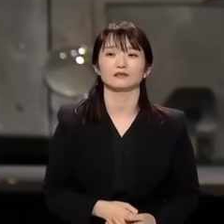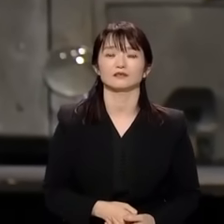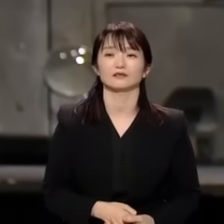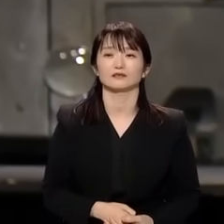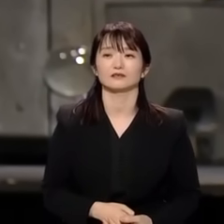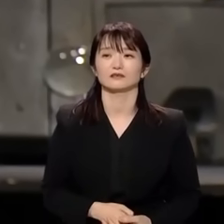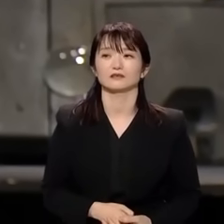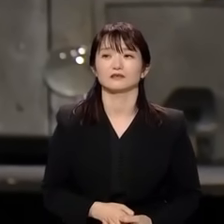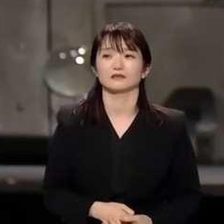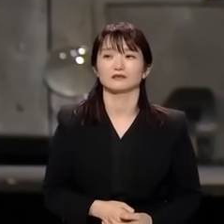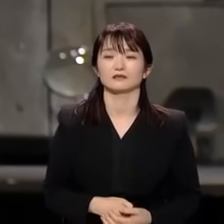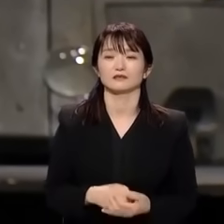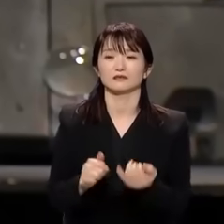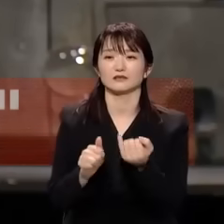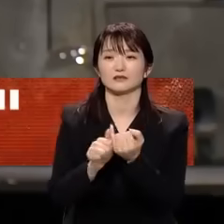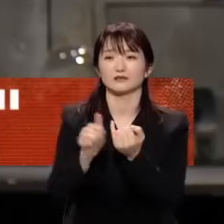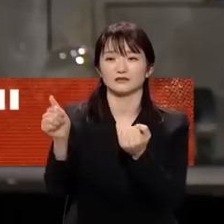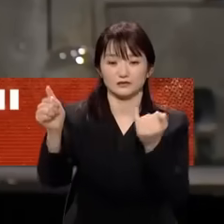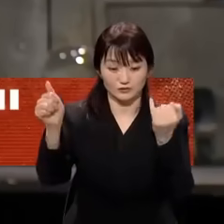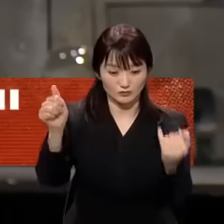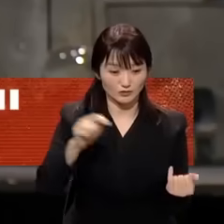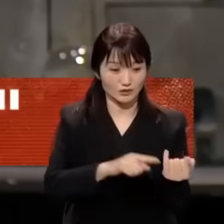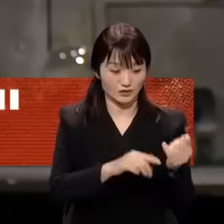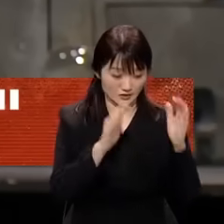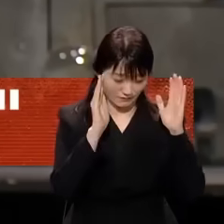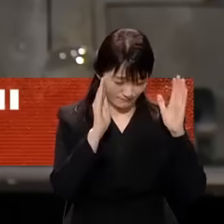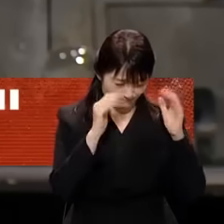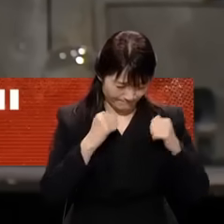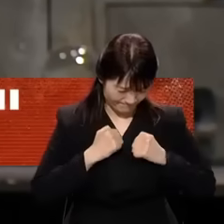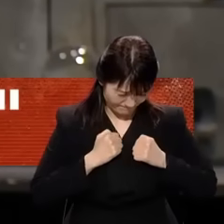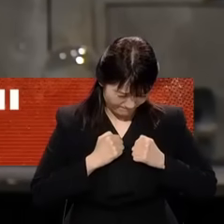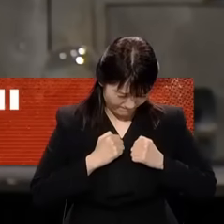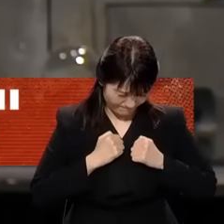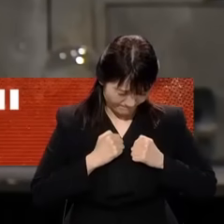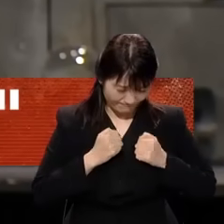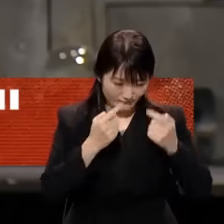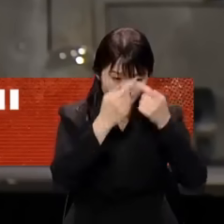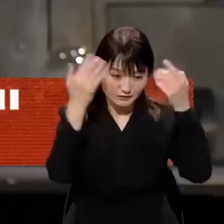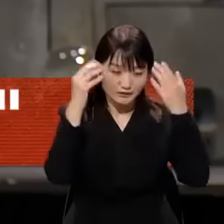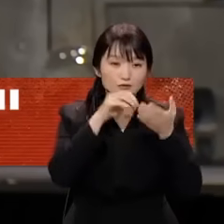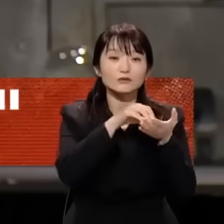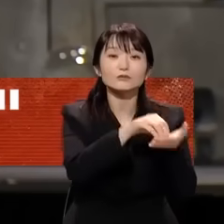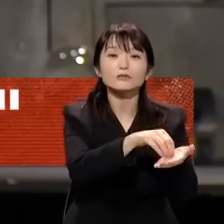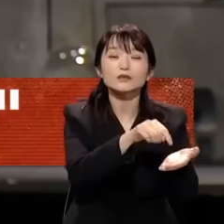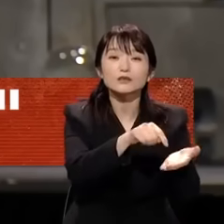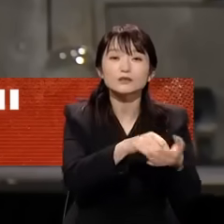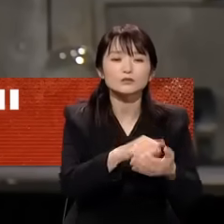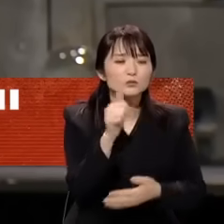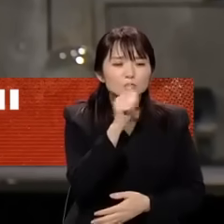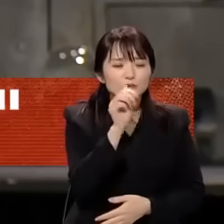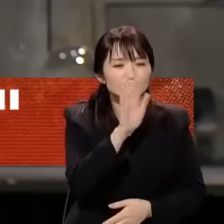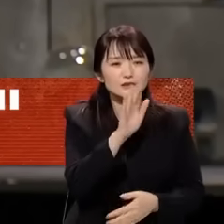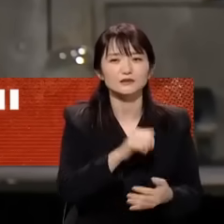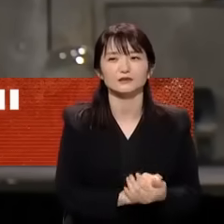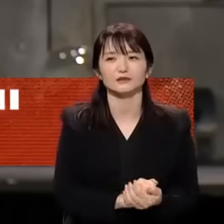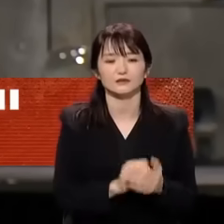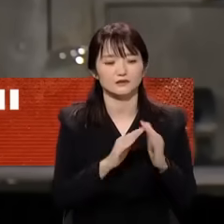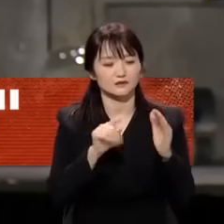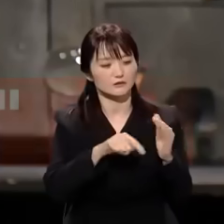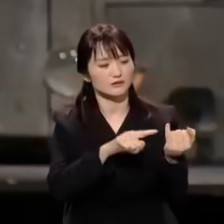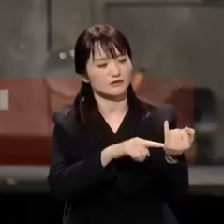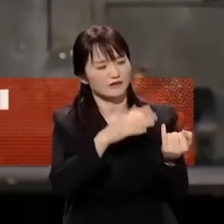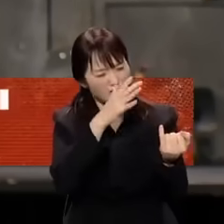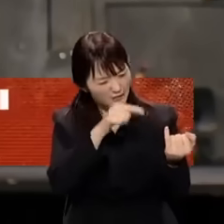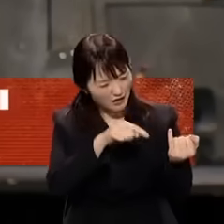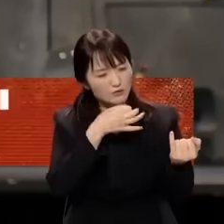동생이 어 공부한 공부 했다는 거예요 대학에 가서도 소개팅 한번을 안 해고 안 해서 집안에서는 뭐 바보라고 할 정도 있었고